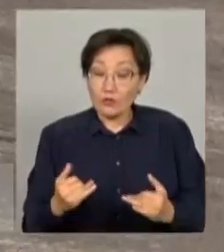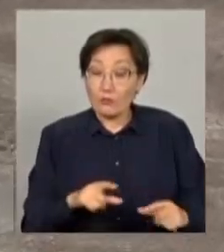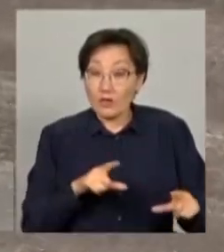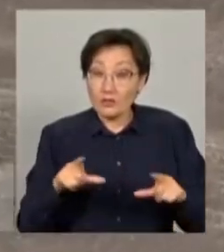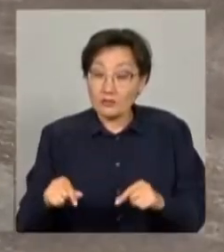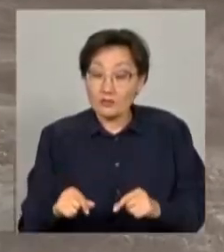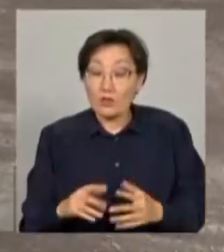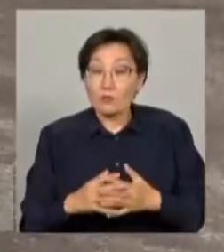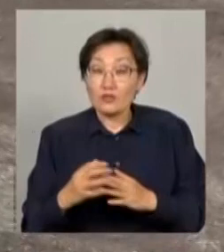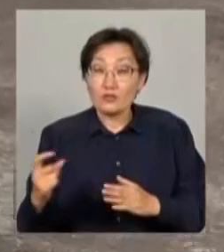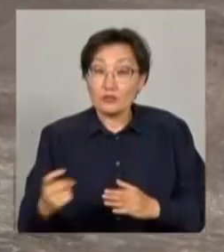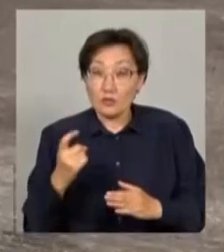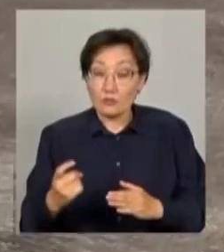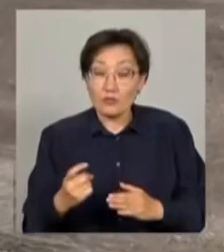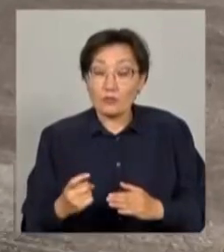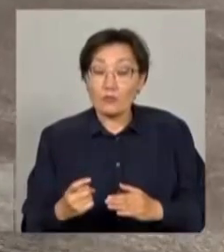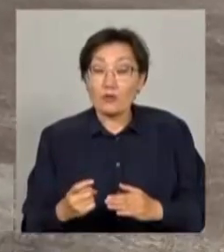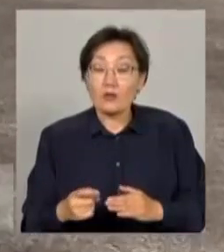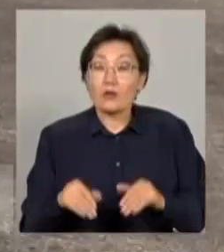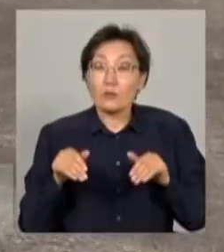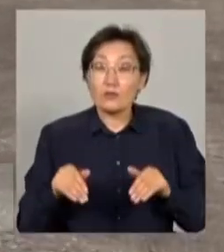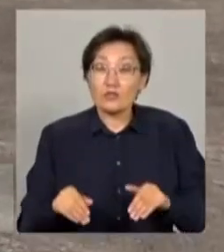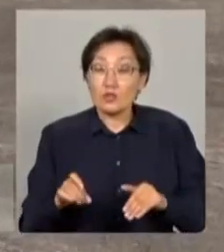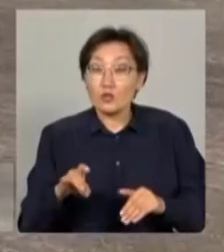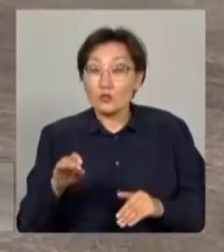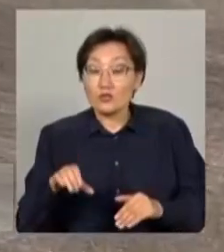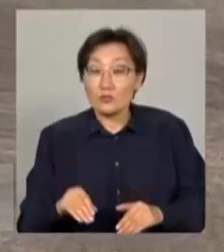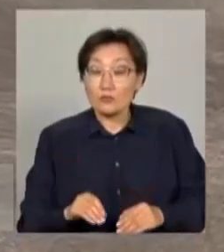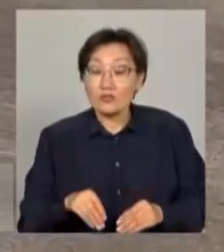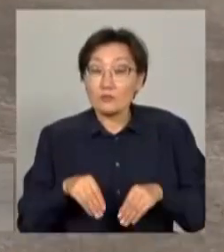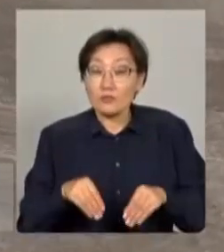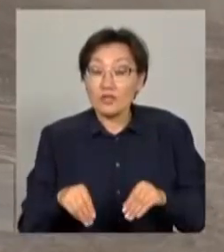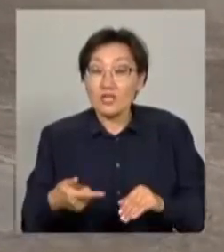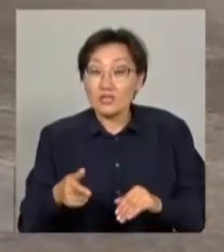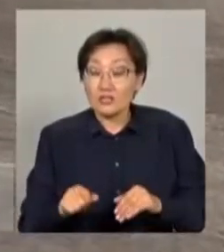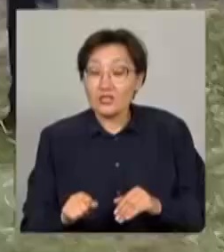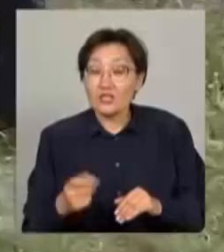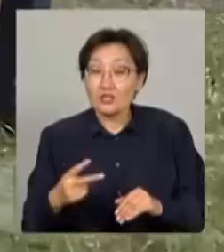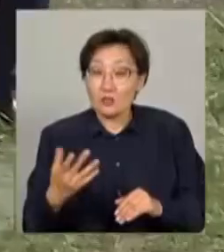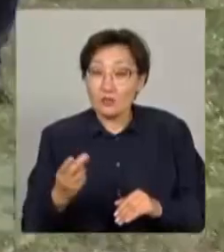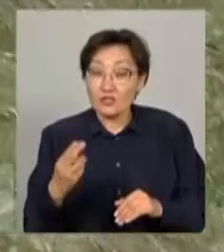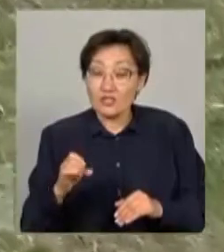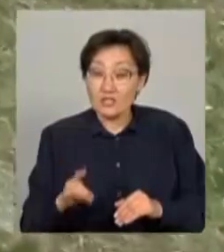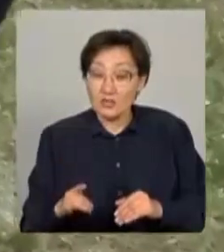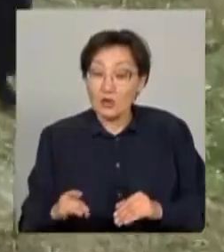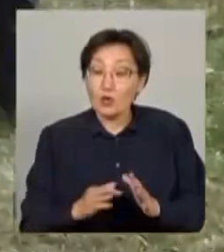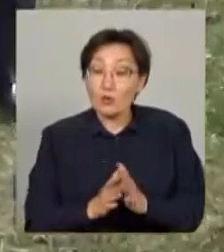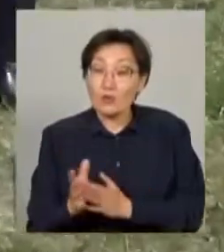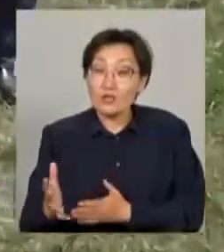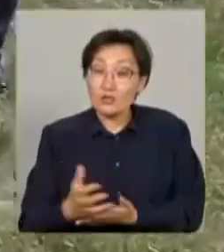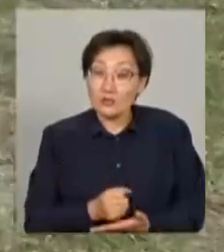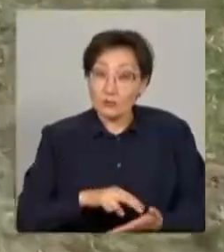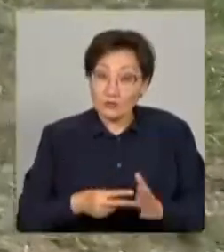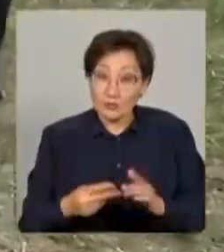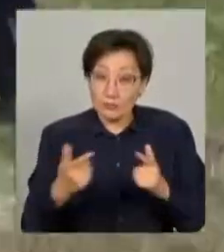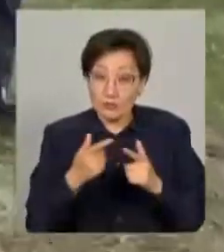еді. Шаруа иесі биыл бидайдың австриялық тризо сортын егіп, гектарынан 25 центнер өнім алуды жоспарлап отырғанын айтты.